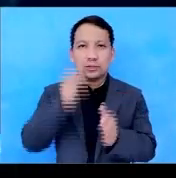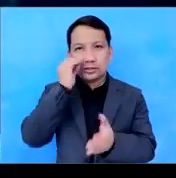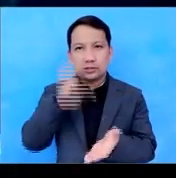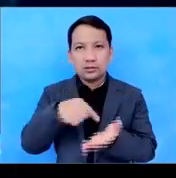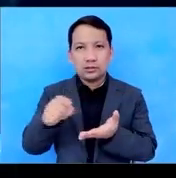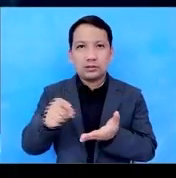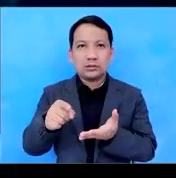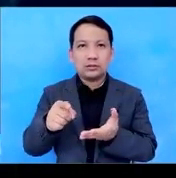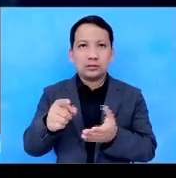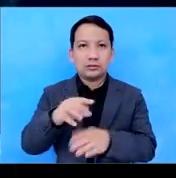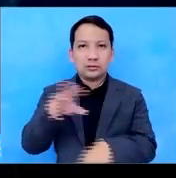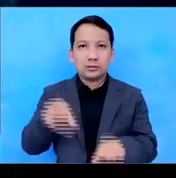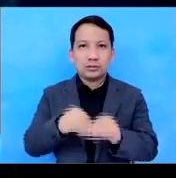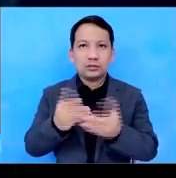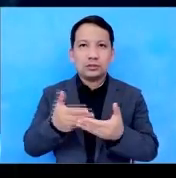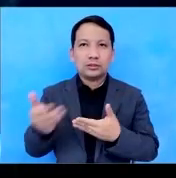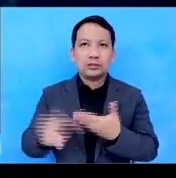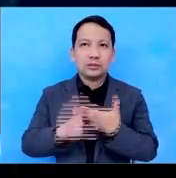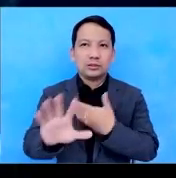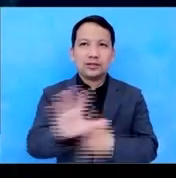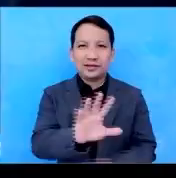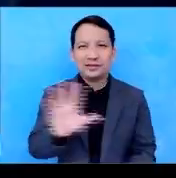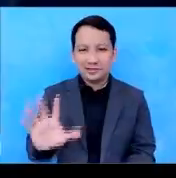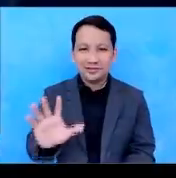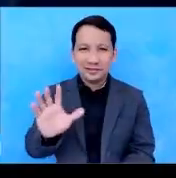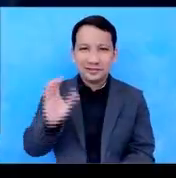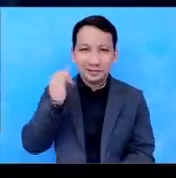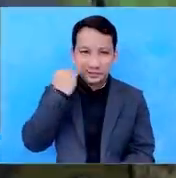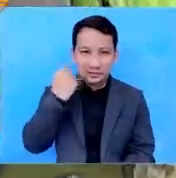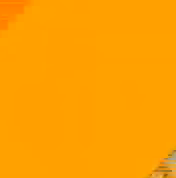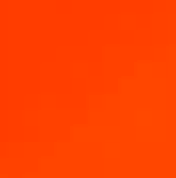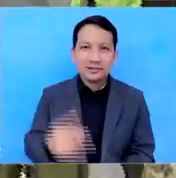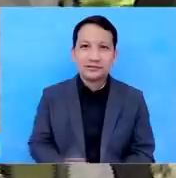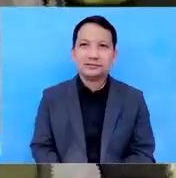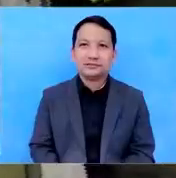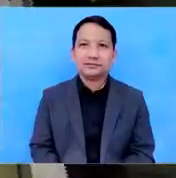produkto. Nasa frontline ng balitang yan si Justin Punsala.